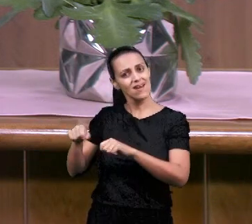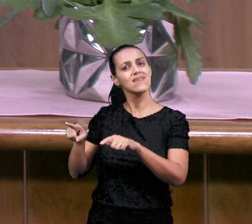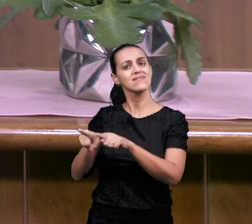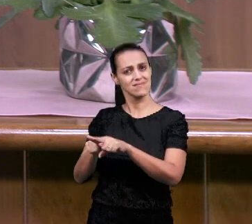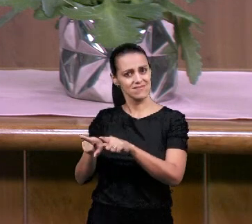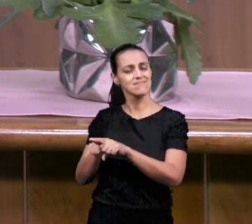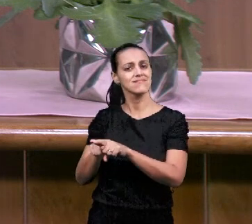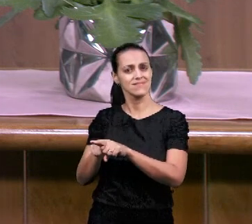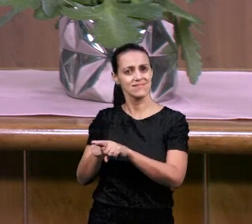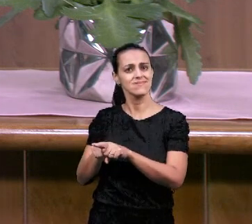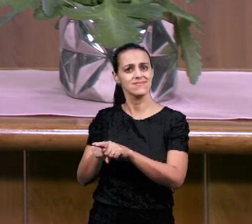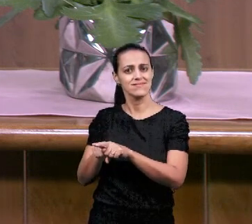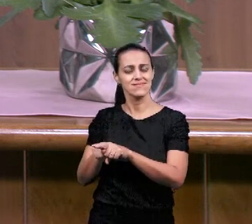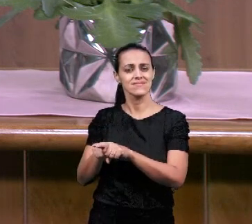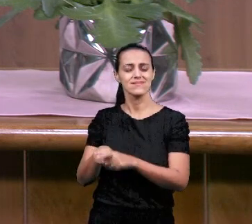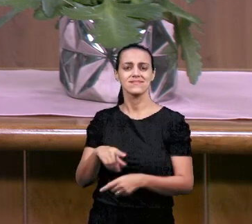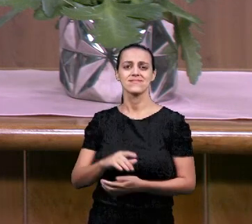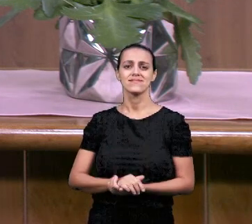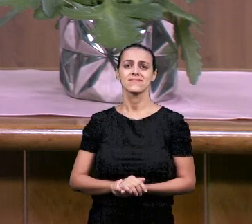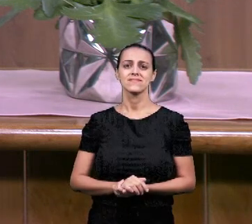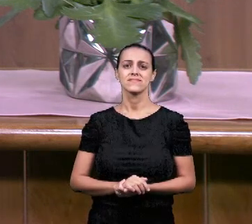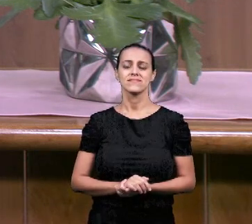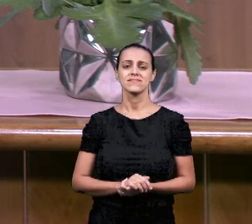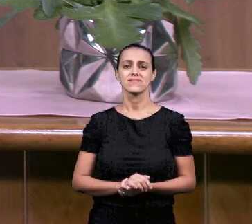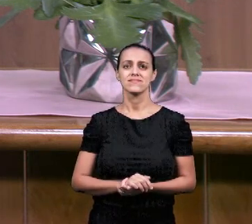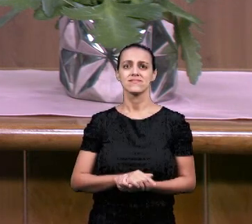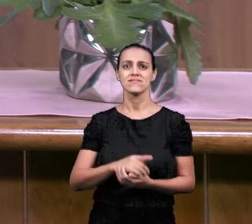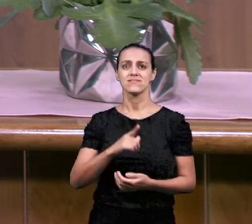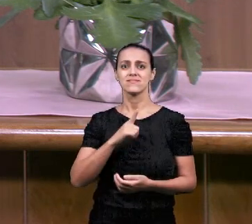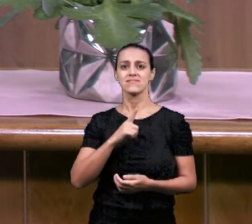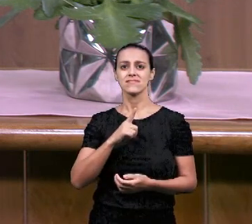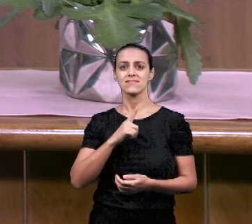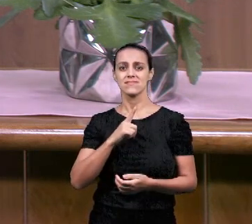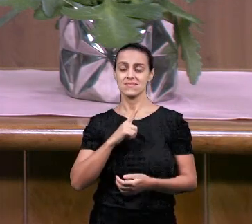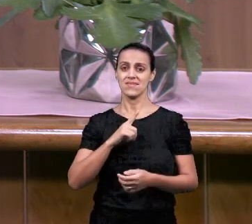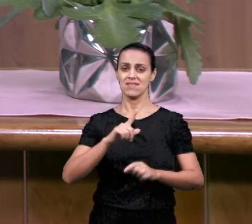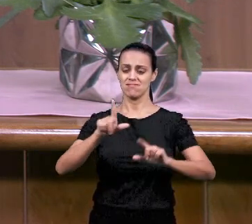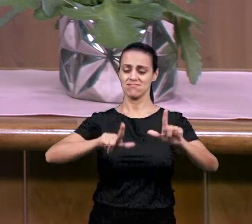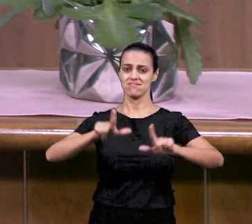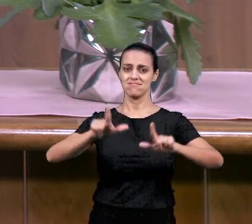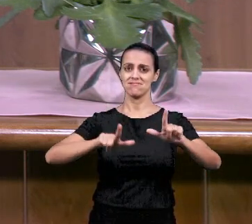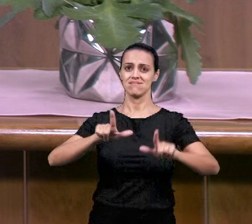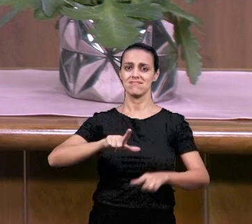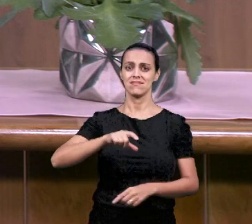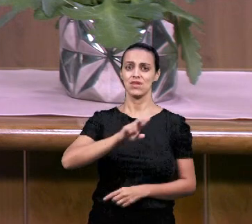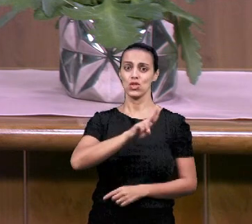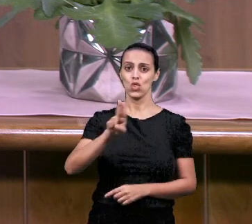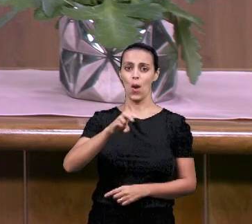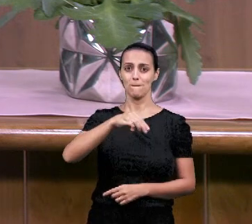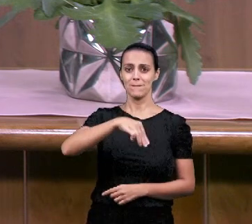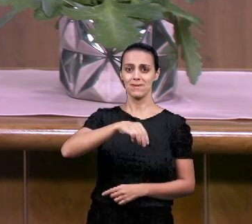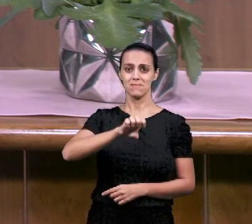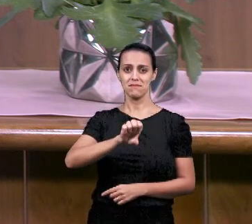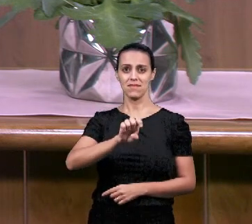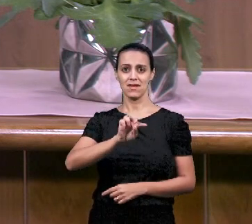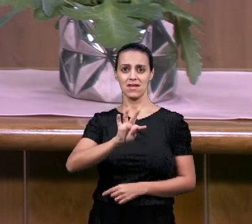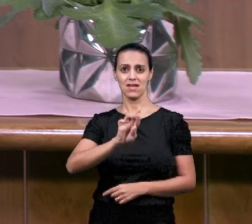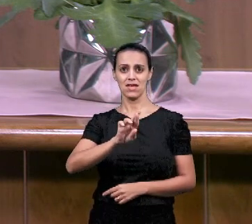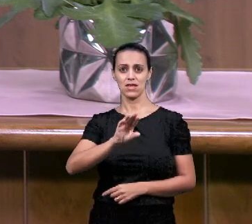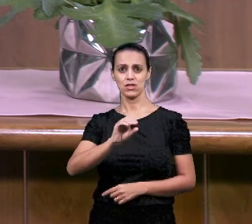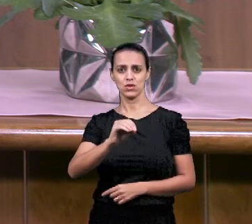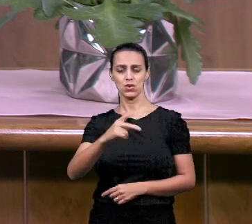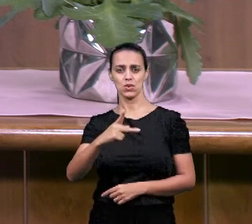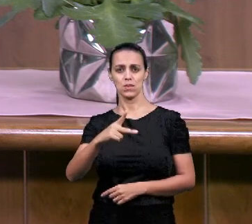alternatives que les frères et sœurs peuvent aussi utiliser. Nous avons la chaîne Rede Metropolitana. Ce sont des